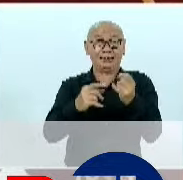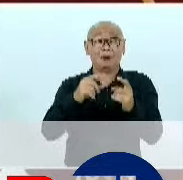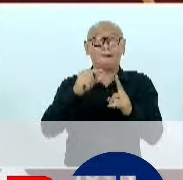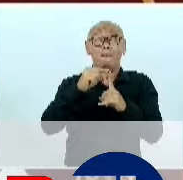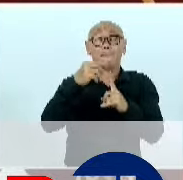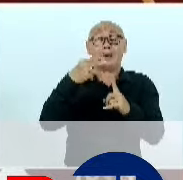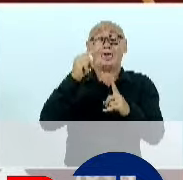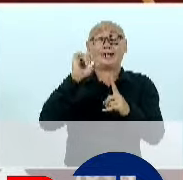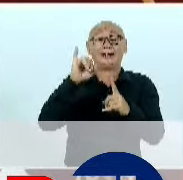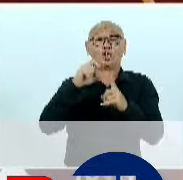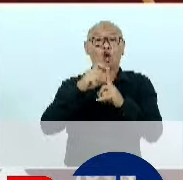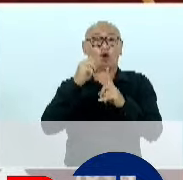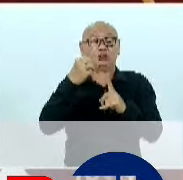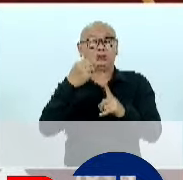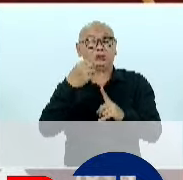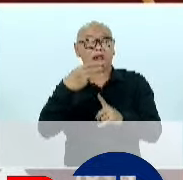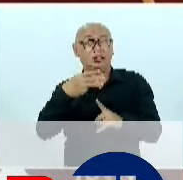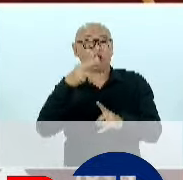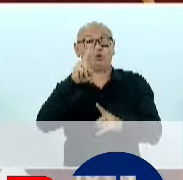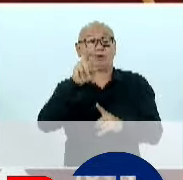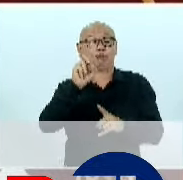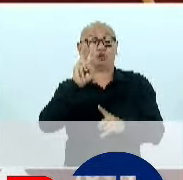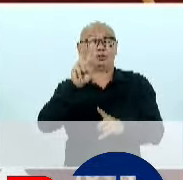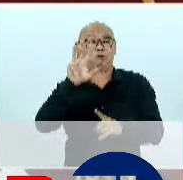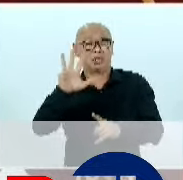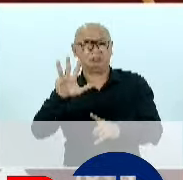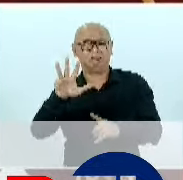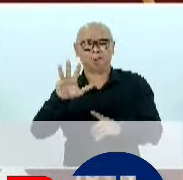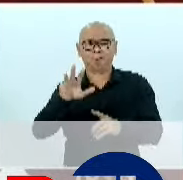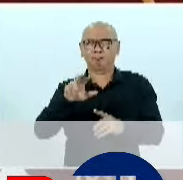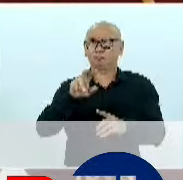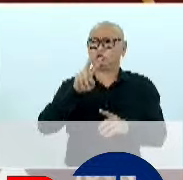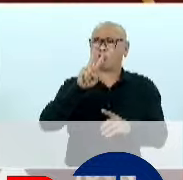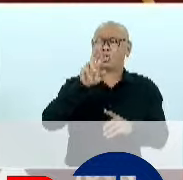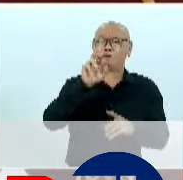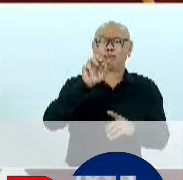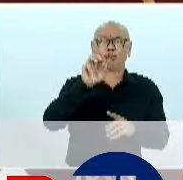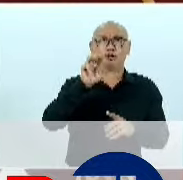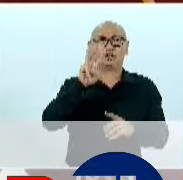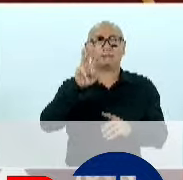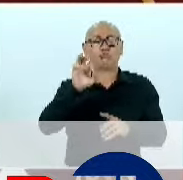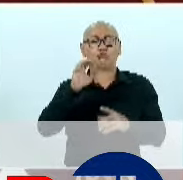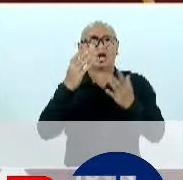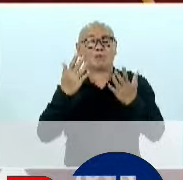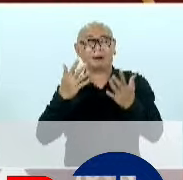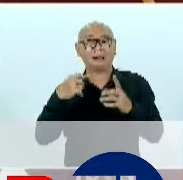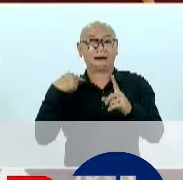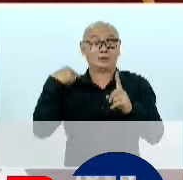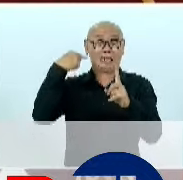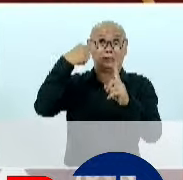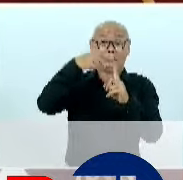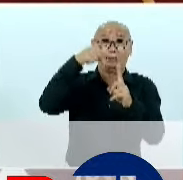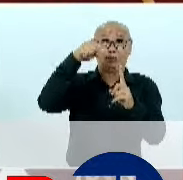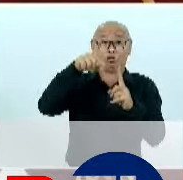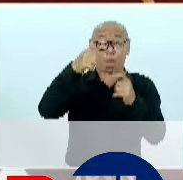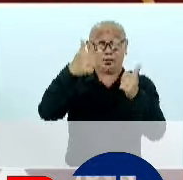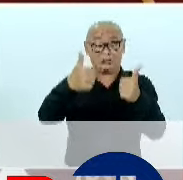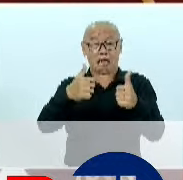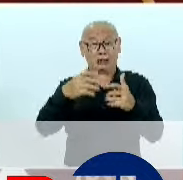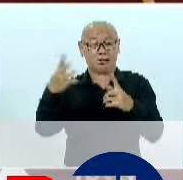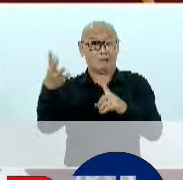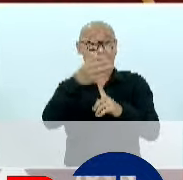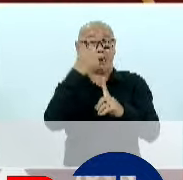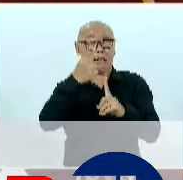periode 2029 karena 2030 diharapkan target-target tersebut bisa